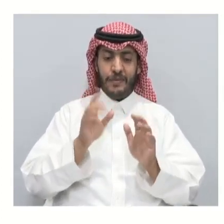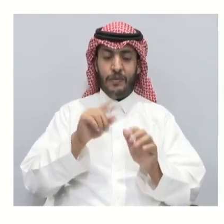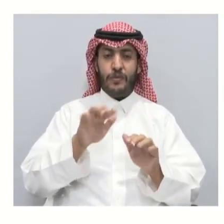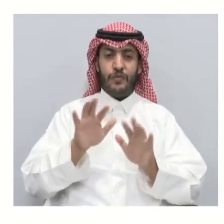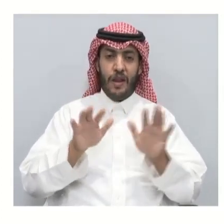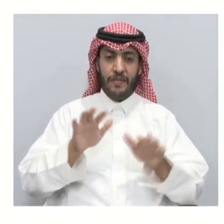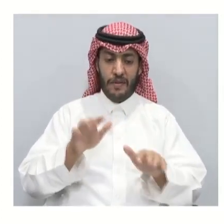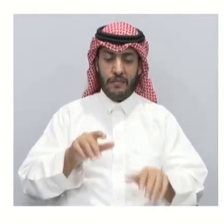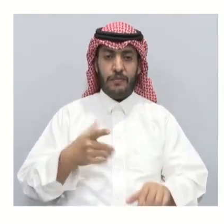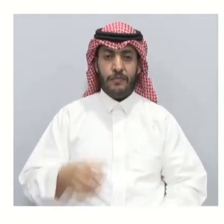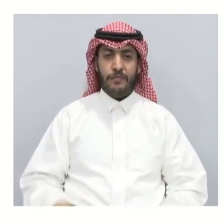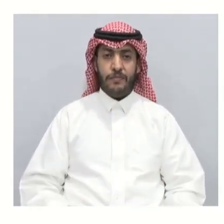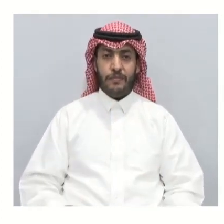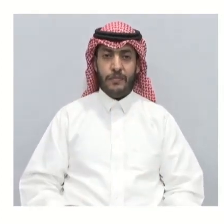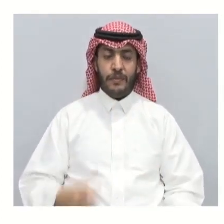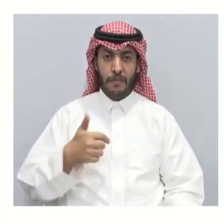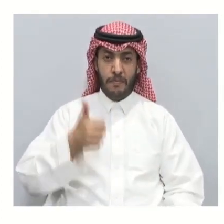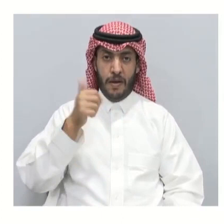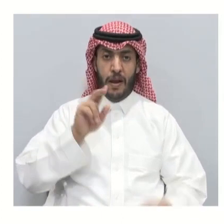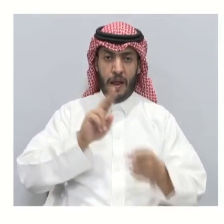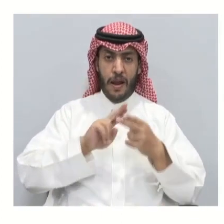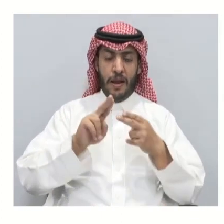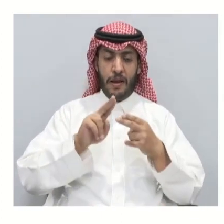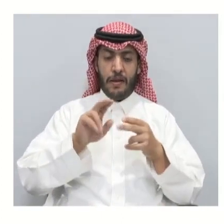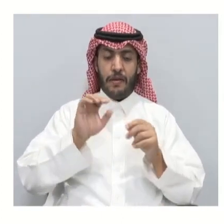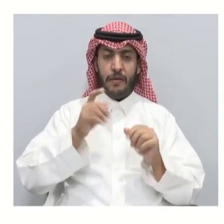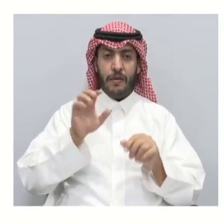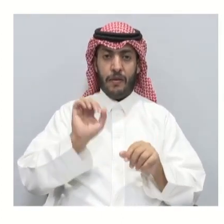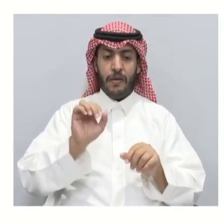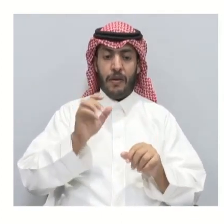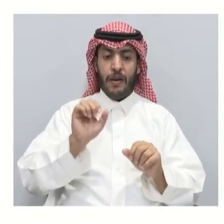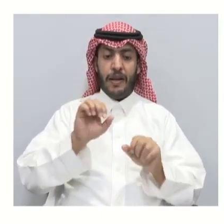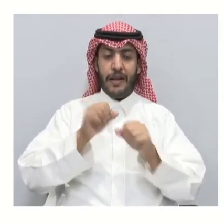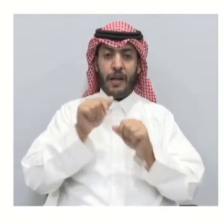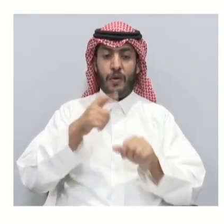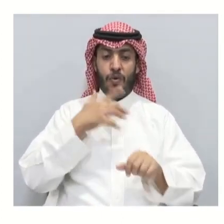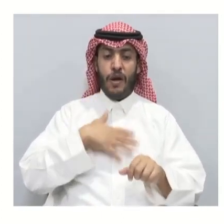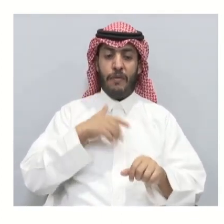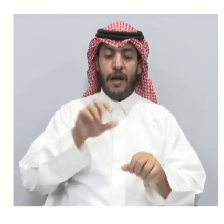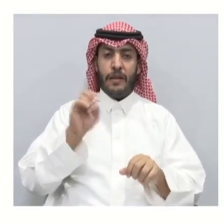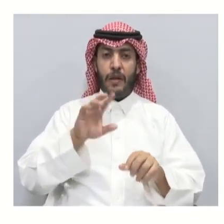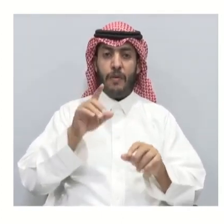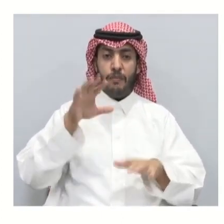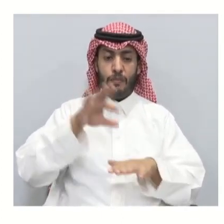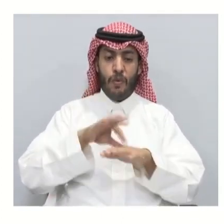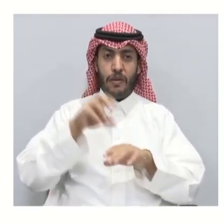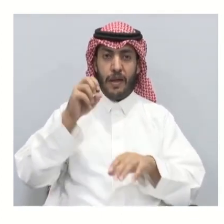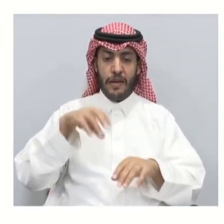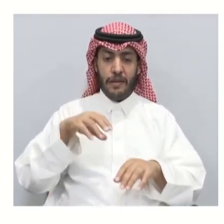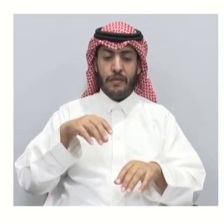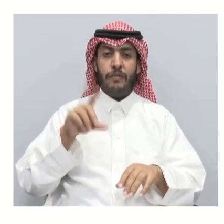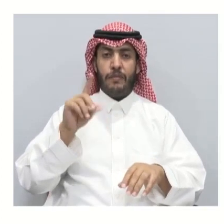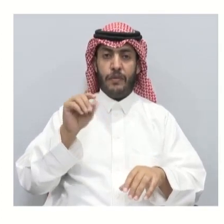وسلحفاه اسعدكم الله هل تستطيعون تحددون يا مبدعين الكسر الذي يعبر عن عدد المخلوقات الحيه